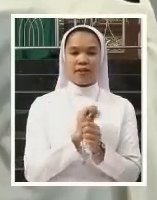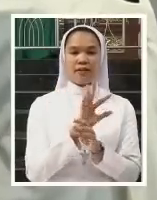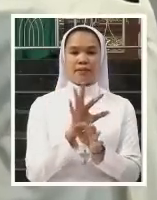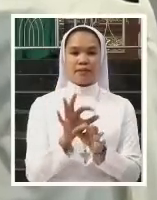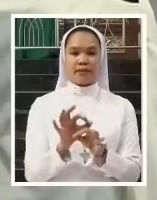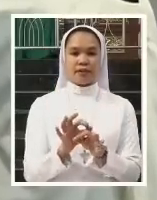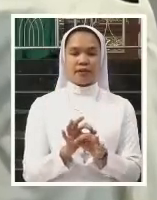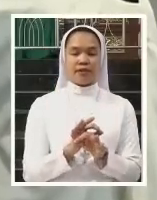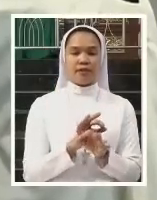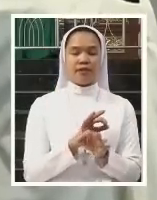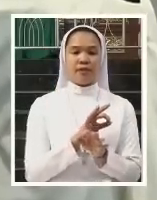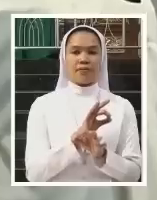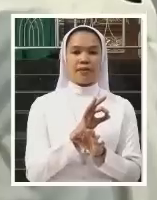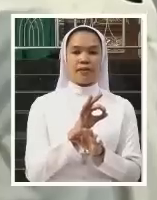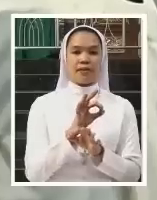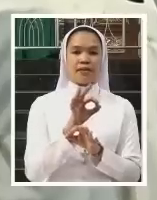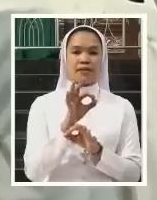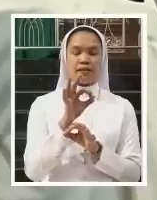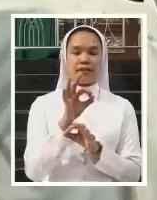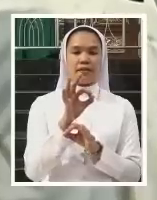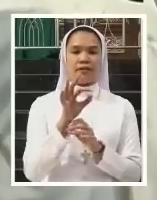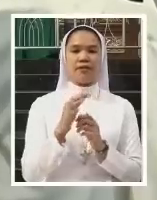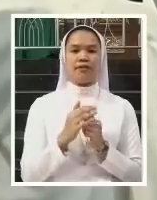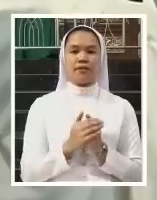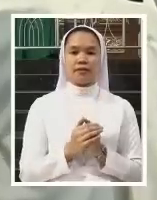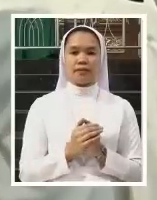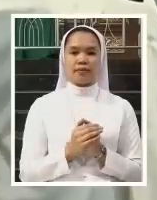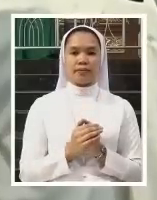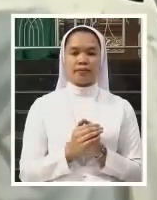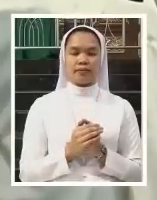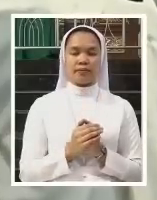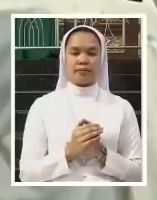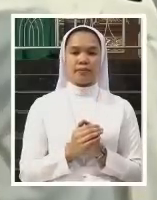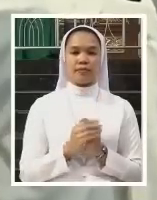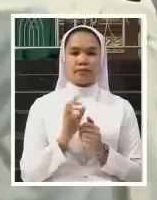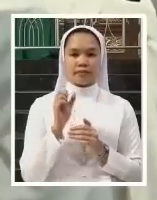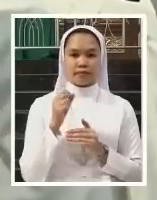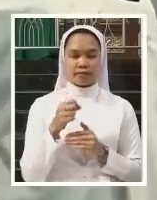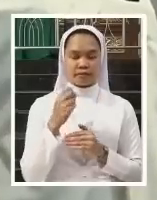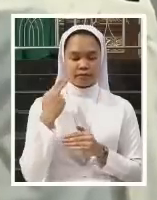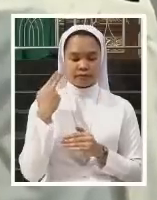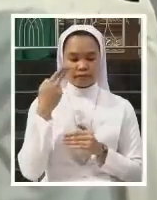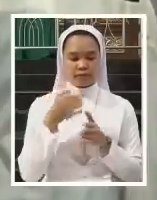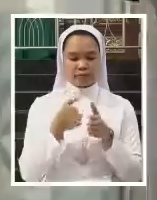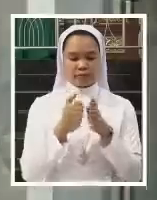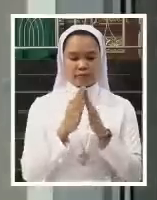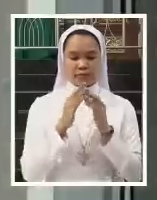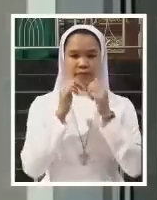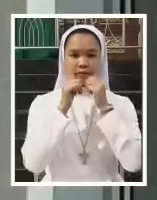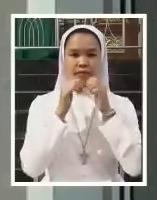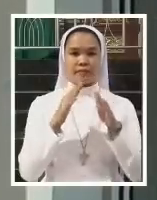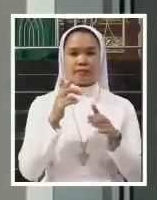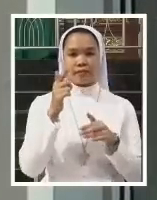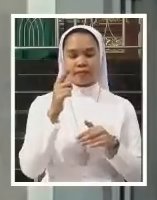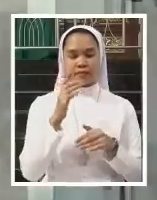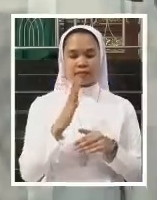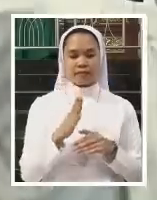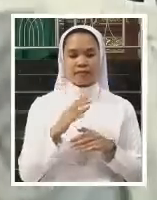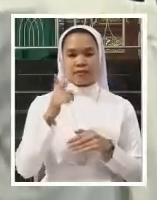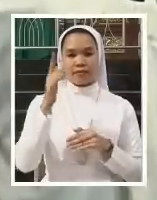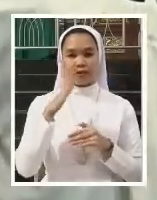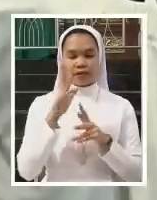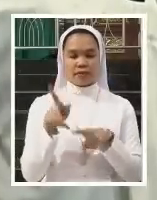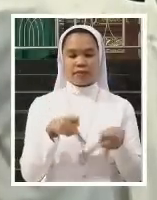asin sa saimong espiritu. Iduko ang mga payo para sa pagbindisyon.